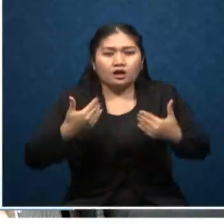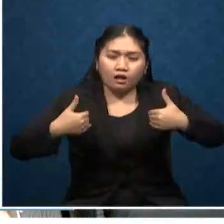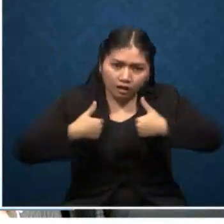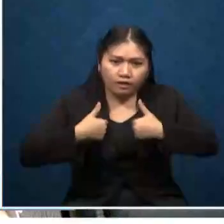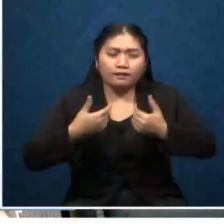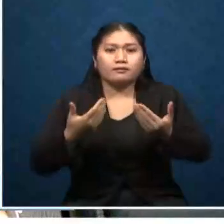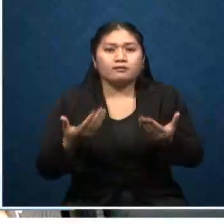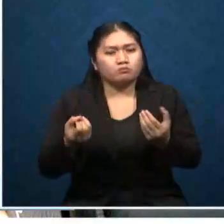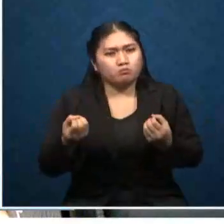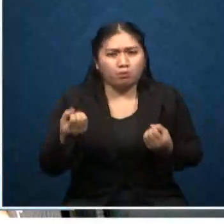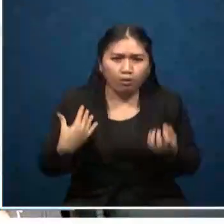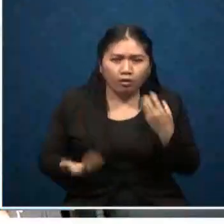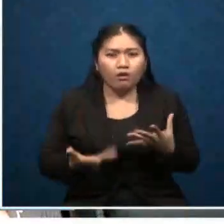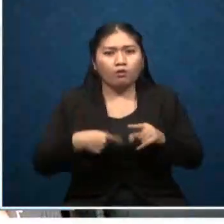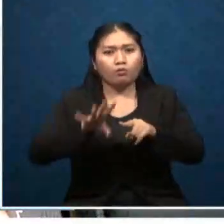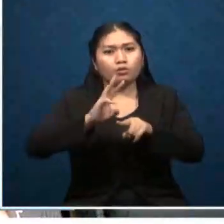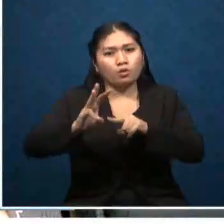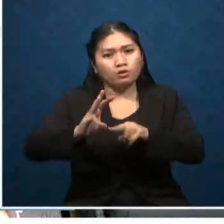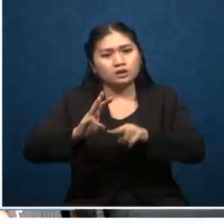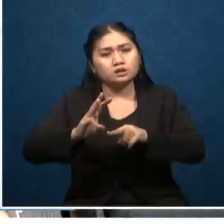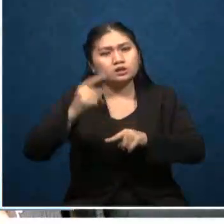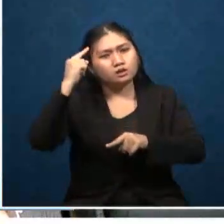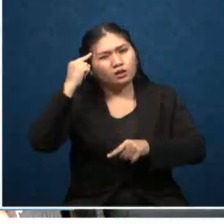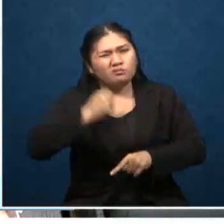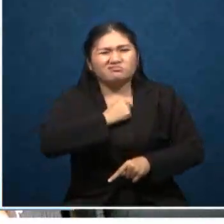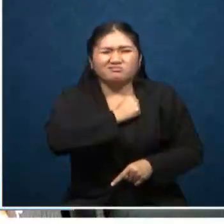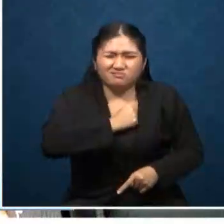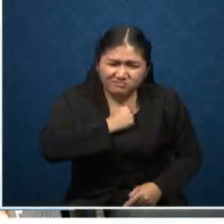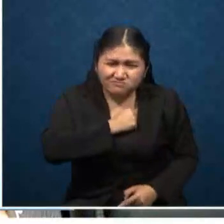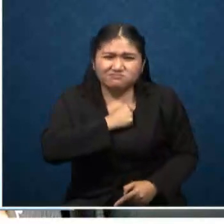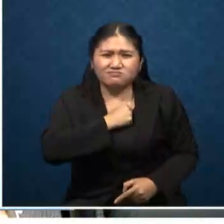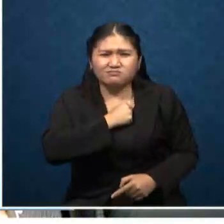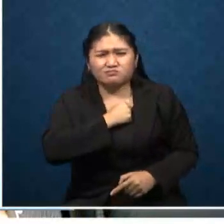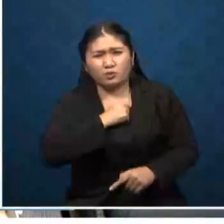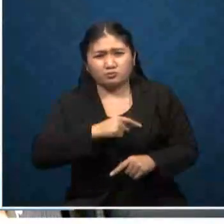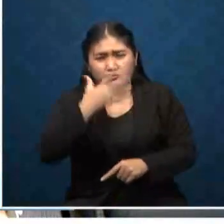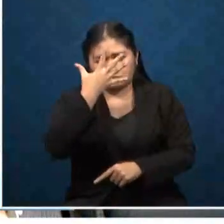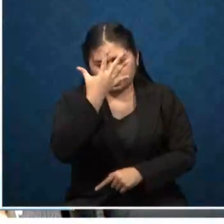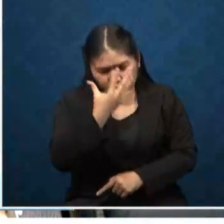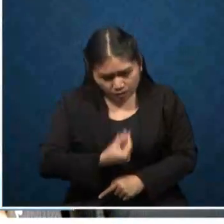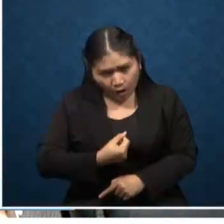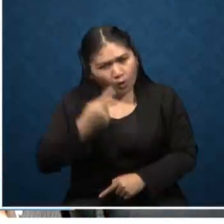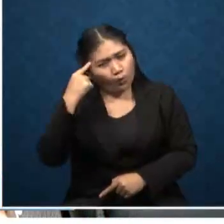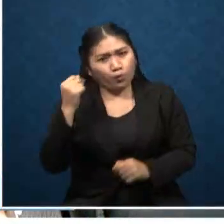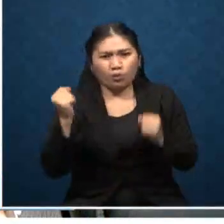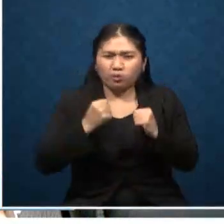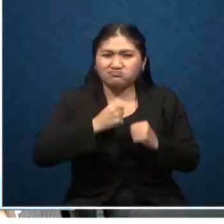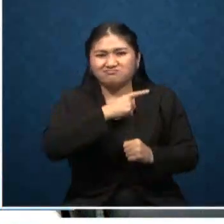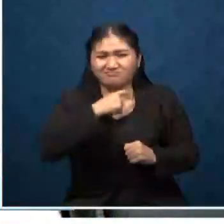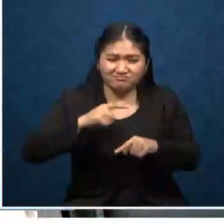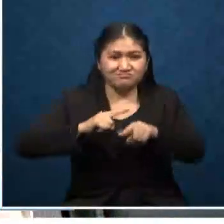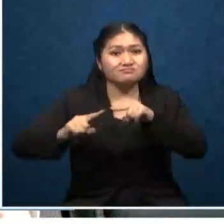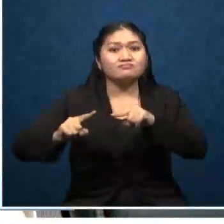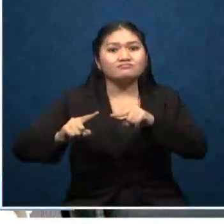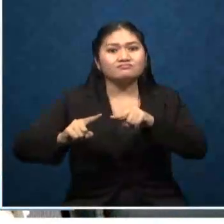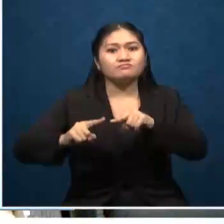และข้อที 6 ทุกใจจากภาวะ บีบคั้น กรัว ซึมเส้าและคาตัวตายทั้ง 6 ขอ